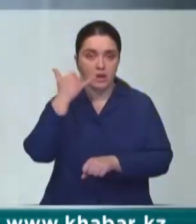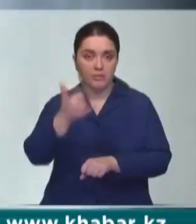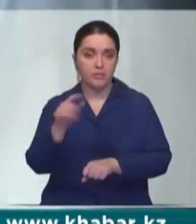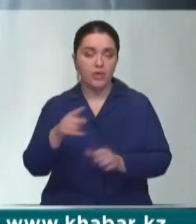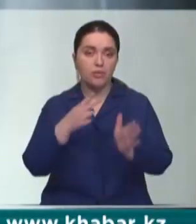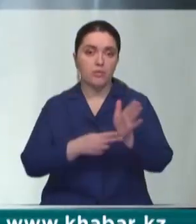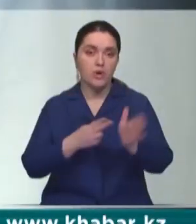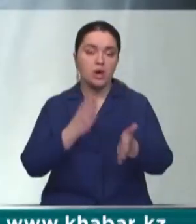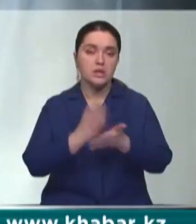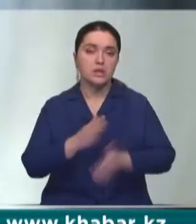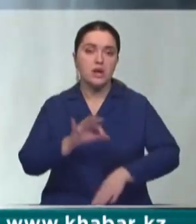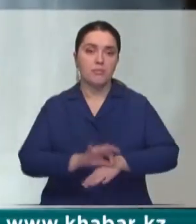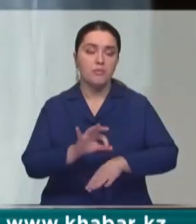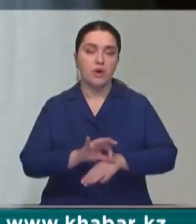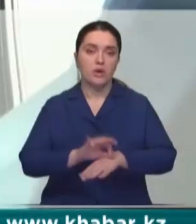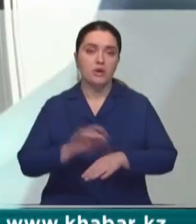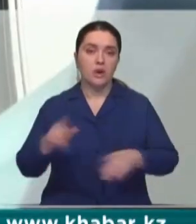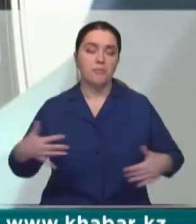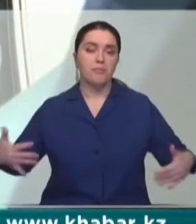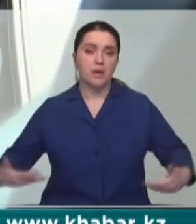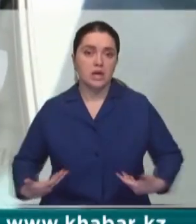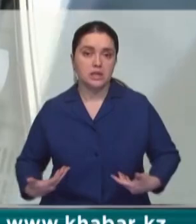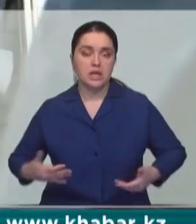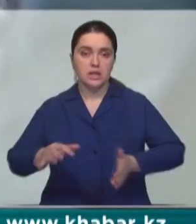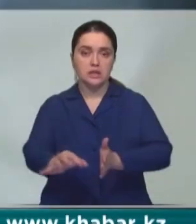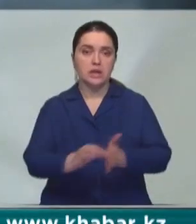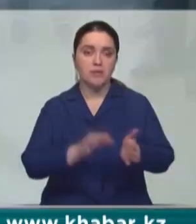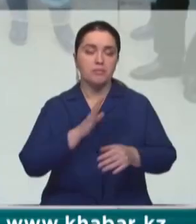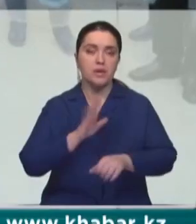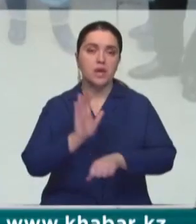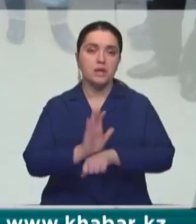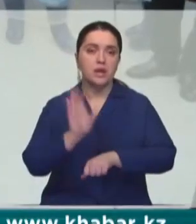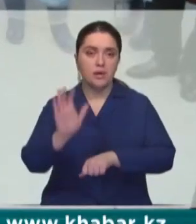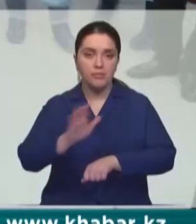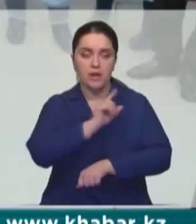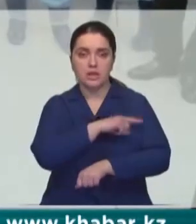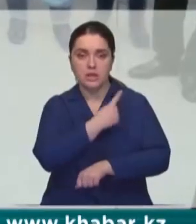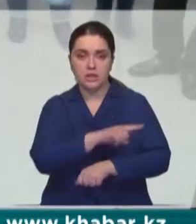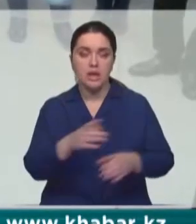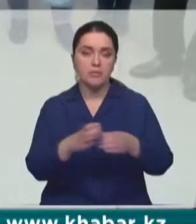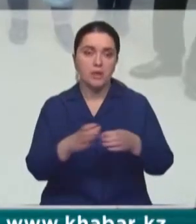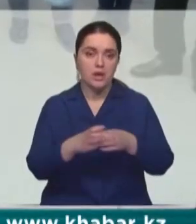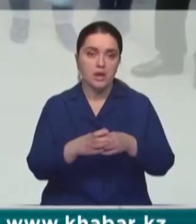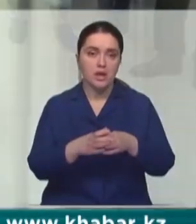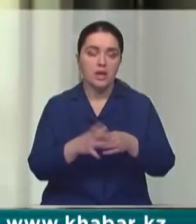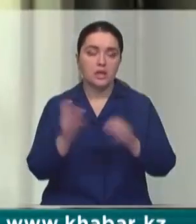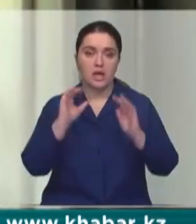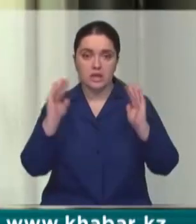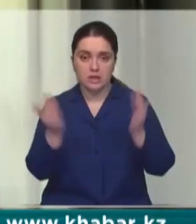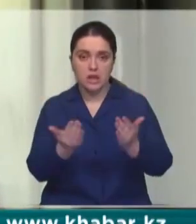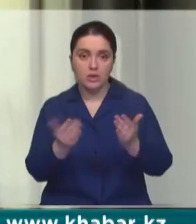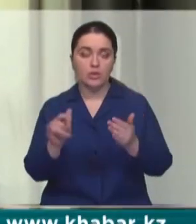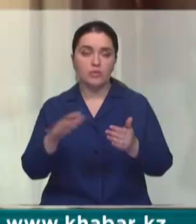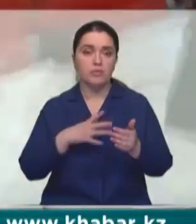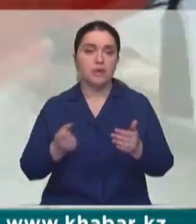наличии в поезде пассажира с признаками простуды. Немедленно была отправлена медицинская бригада медиков. На изоляцию больного у них было